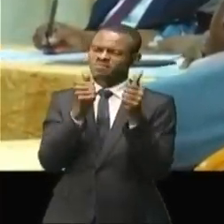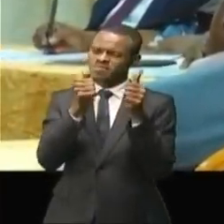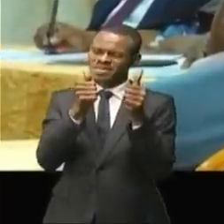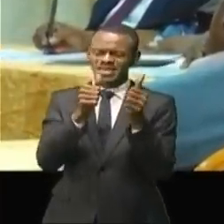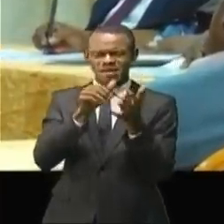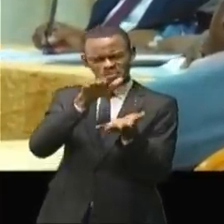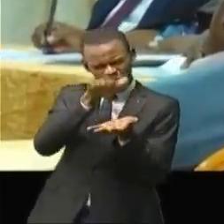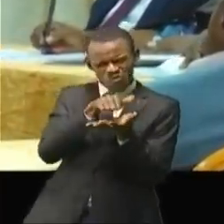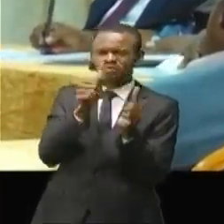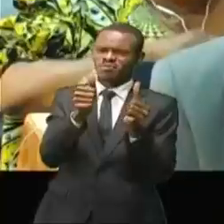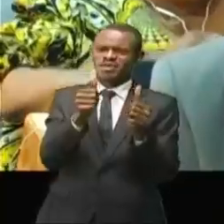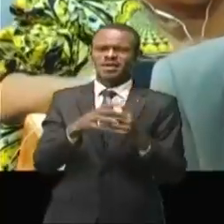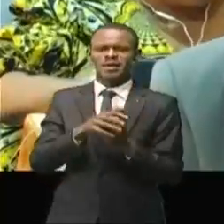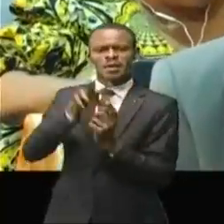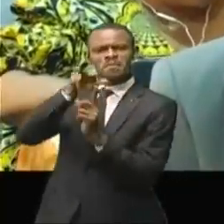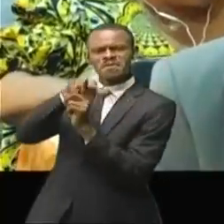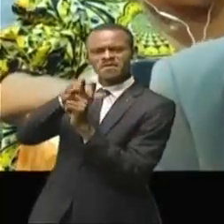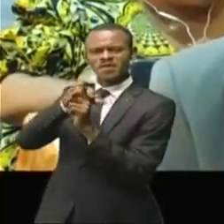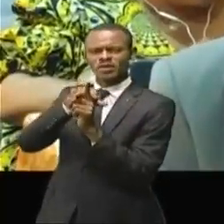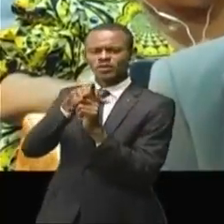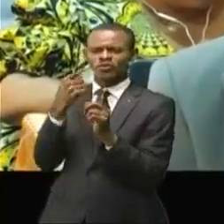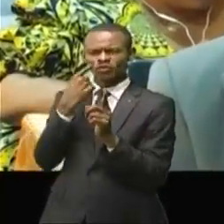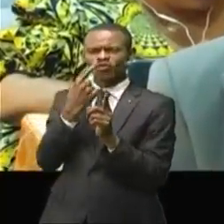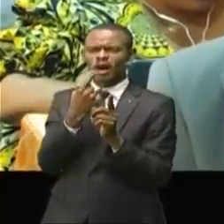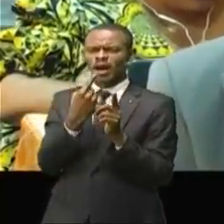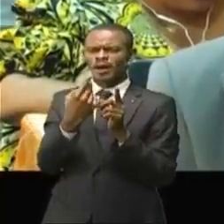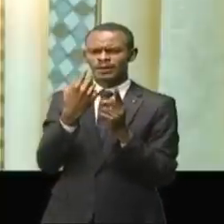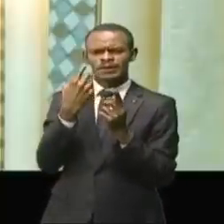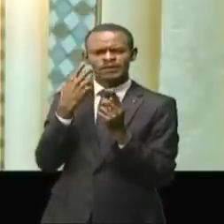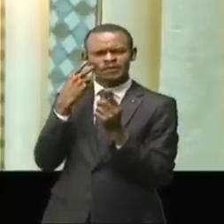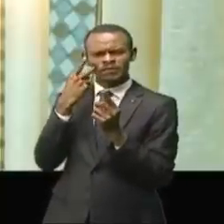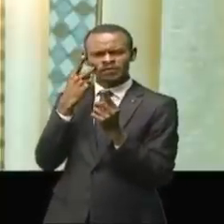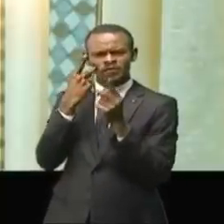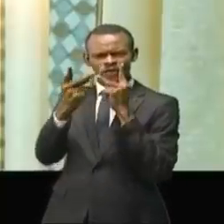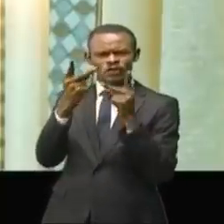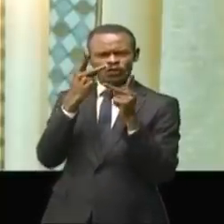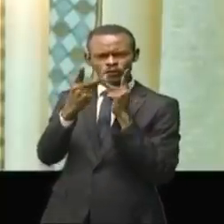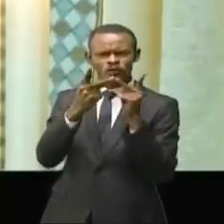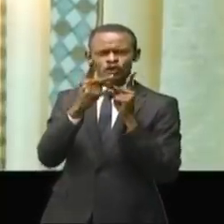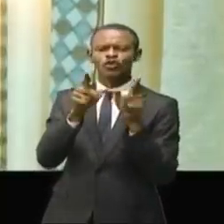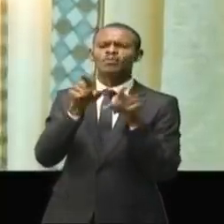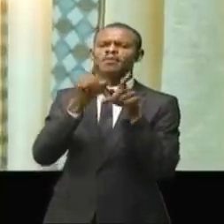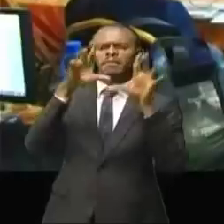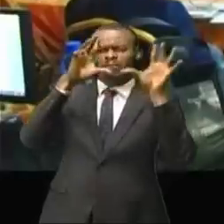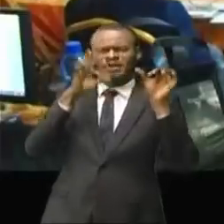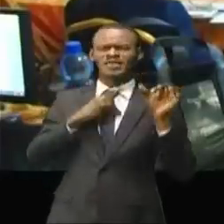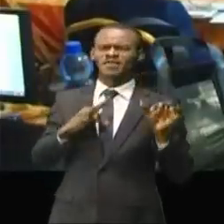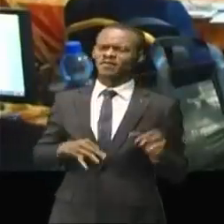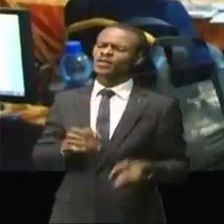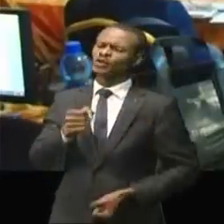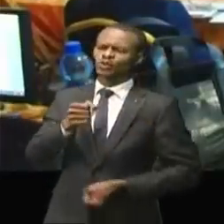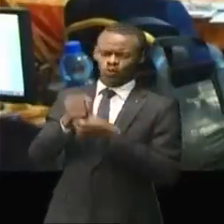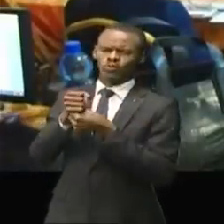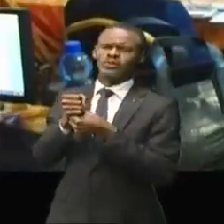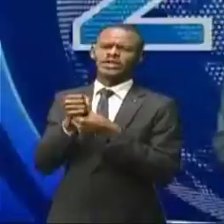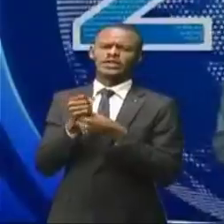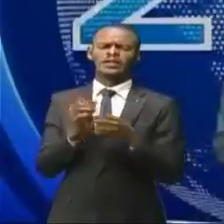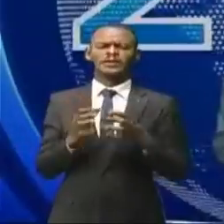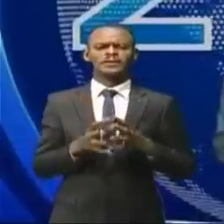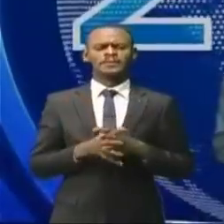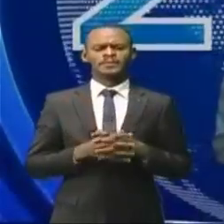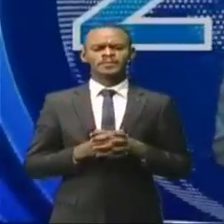prévisions qui devront refléter les ambitions de soutenir les actions du chef de l'État Félix Antoine